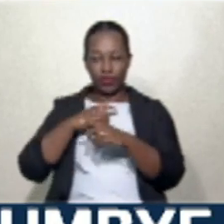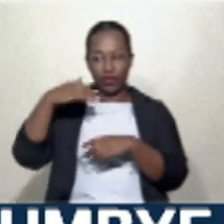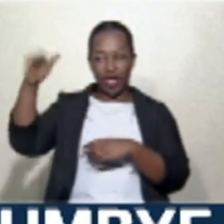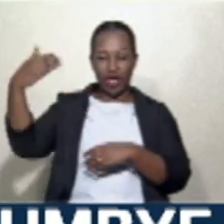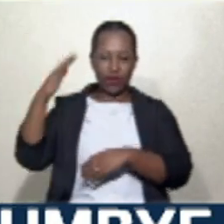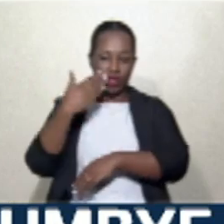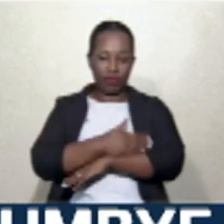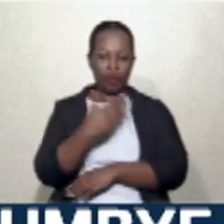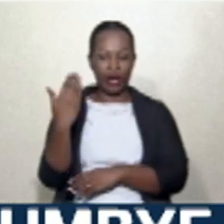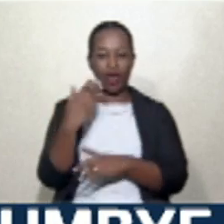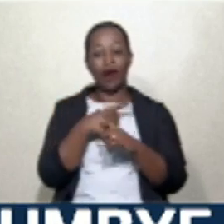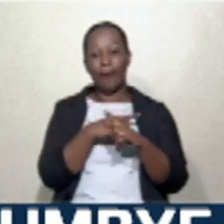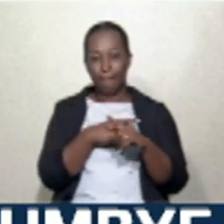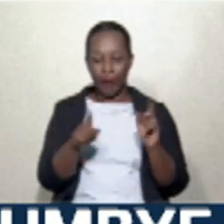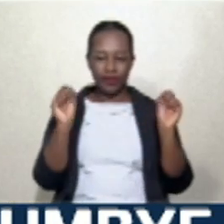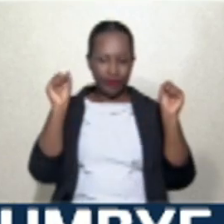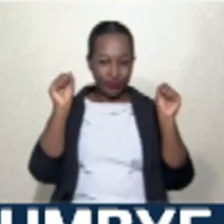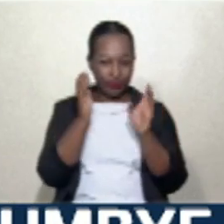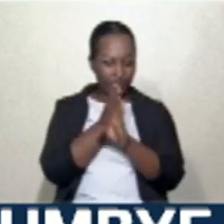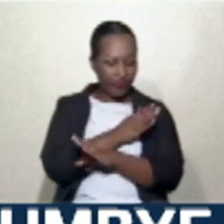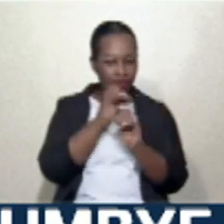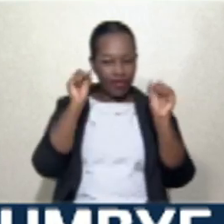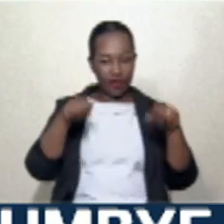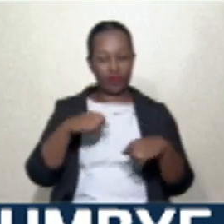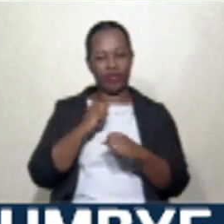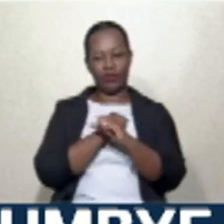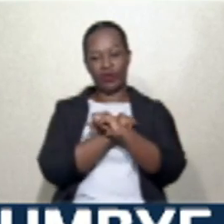y'umupaka, nyamara byarashoboraga kwirindwa.